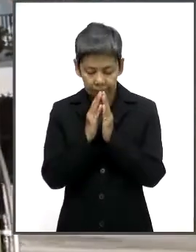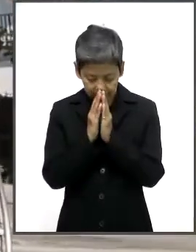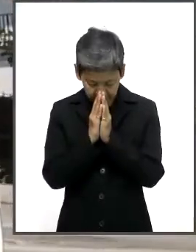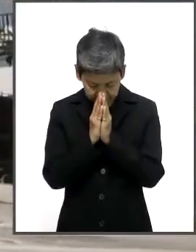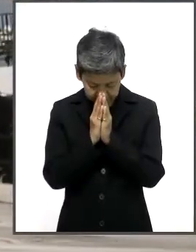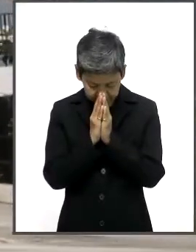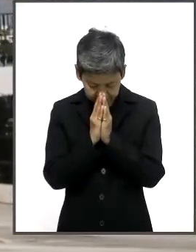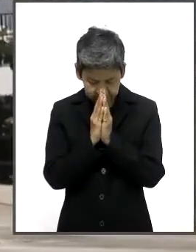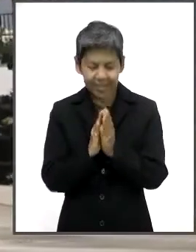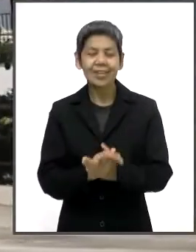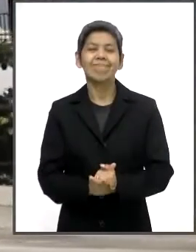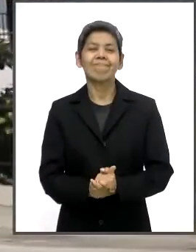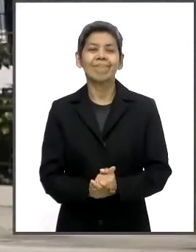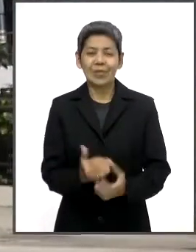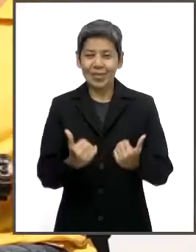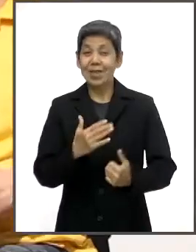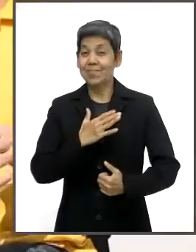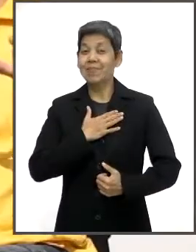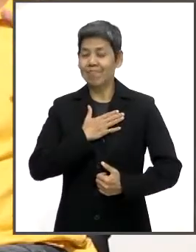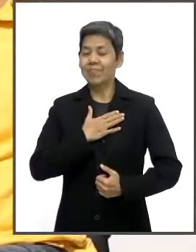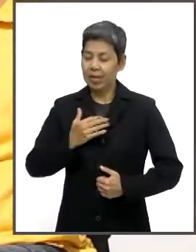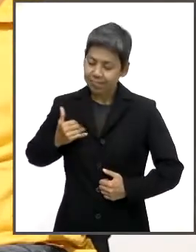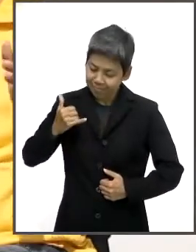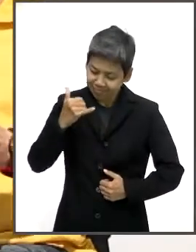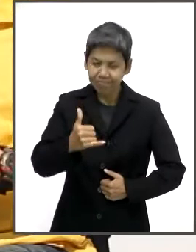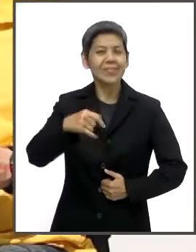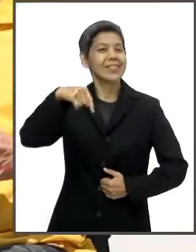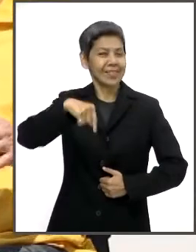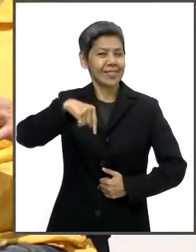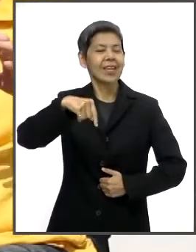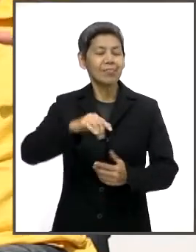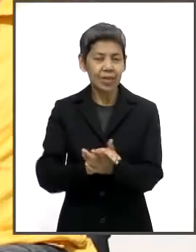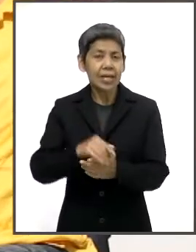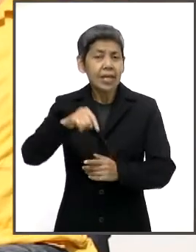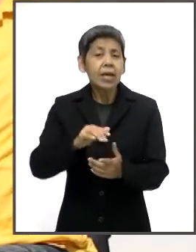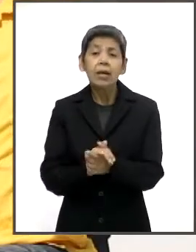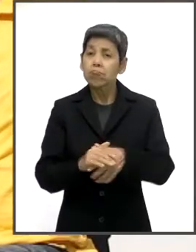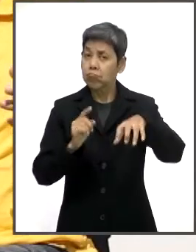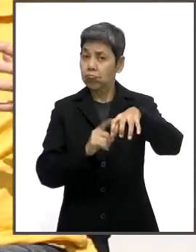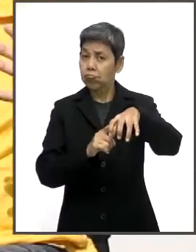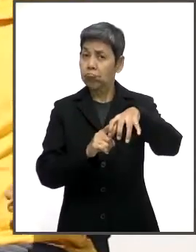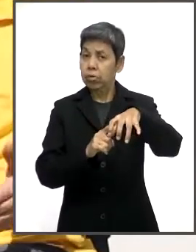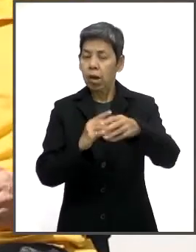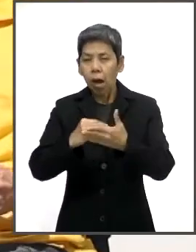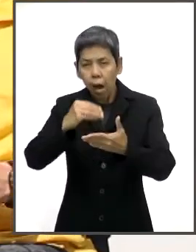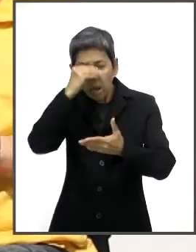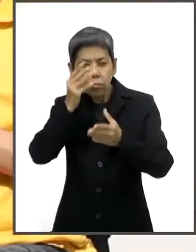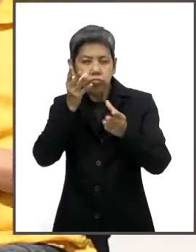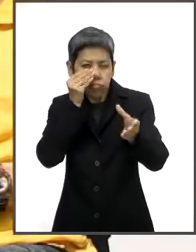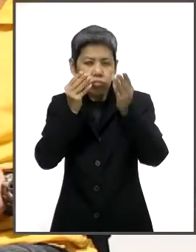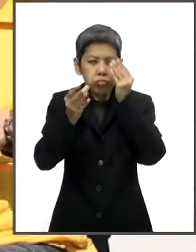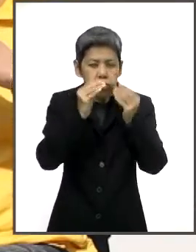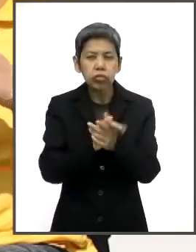สวัสดีครับคุณผู้ชมครับยินดีต้อนรับเข้าสู่รายการนะครับวันนี้นะครับผมก็เดินทางมาอีกสถานที่หนึ่งนะครับที่เป็นสถานที่สำหรับการเรียนรู้นะฮะ